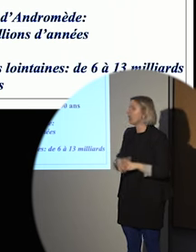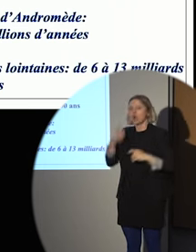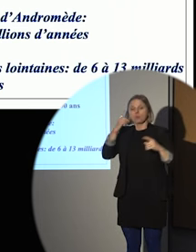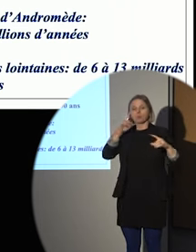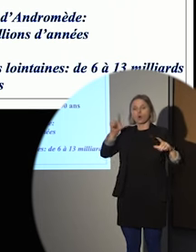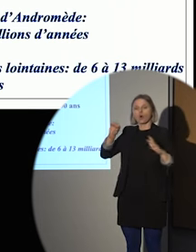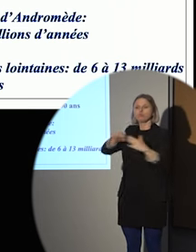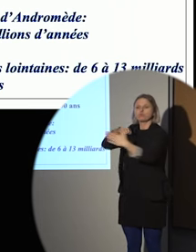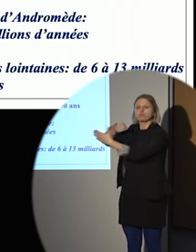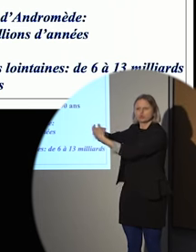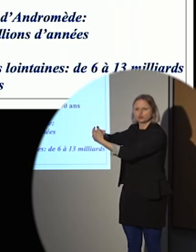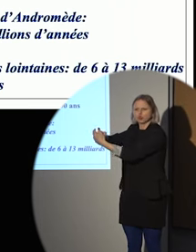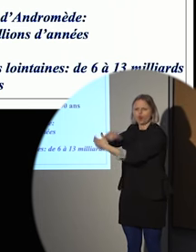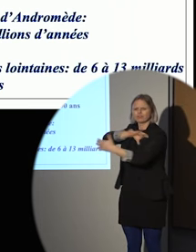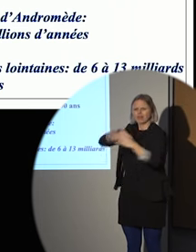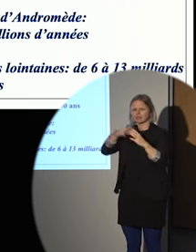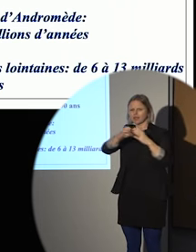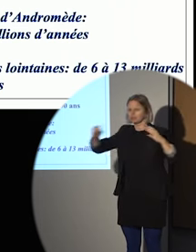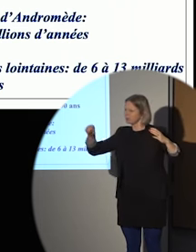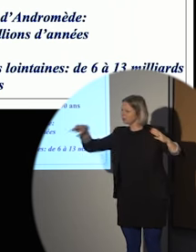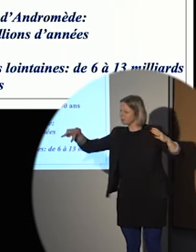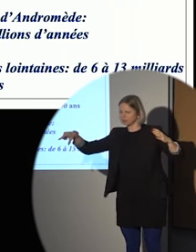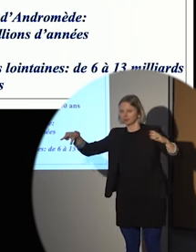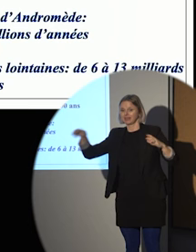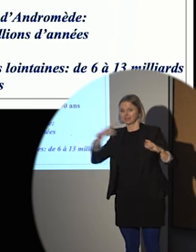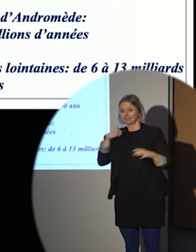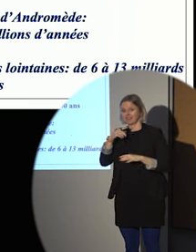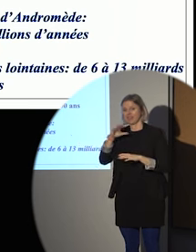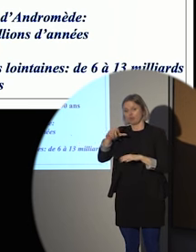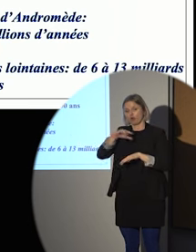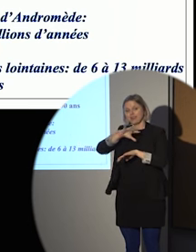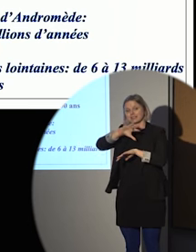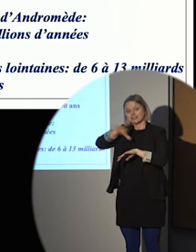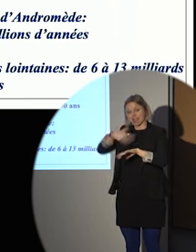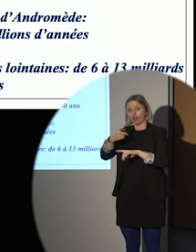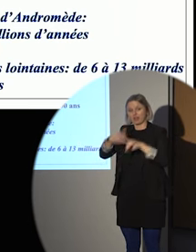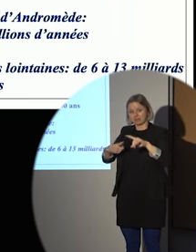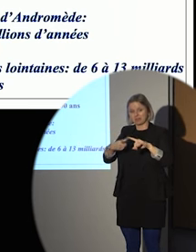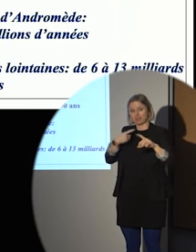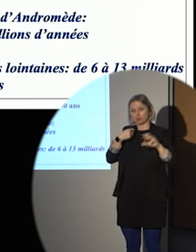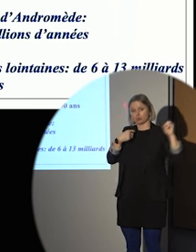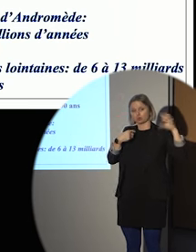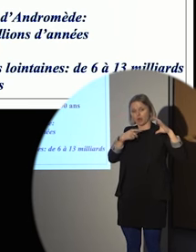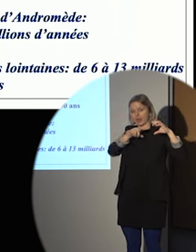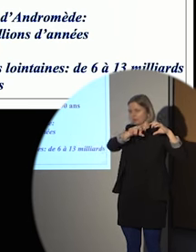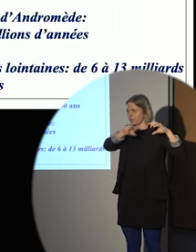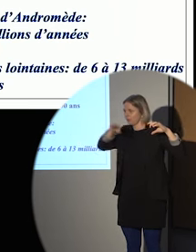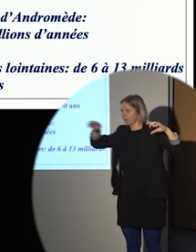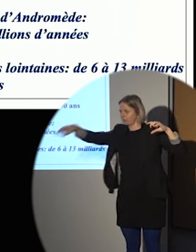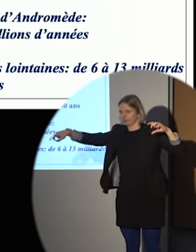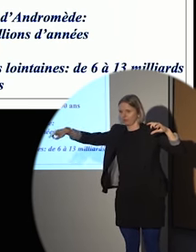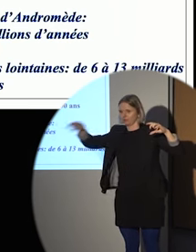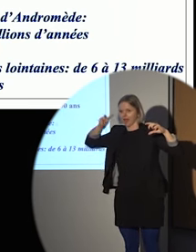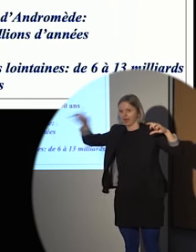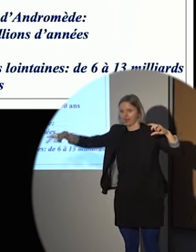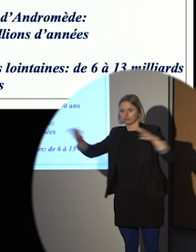Pour l'étoile la plus proche de nous, c'est 4,2 années. Et puis, on va aller beaucoup plus loin. On va